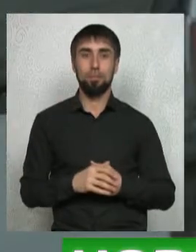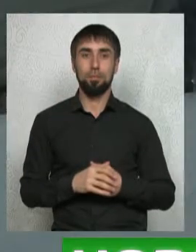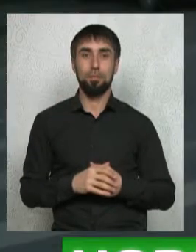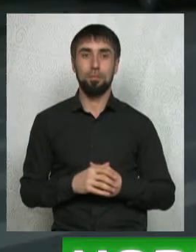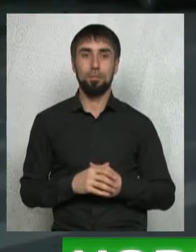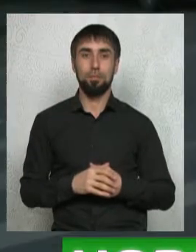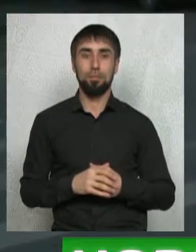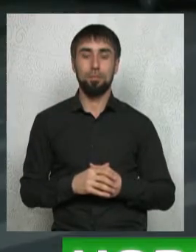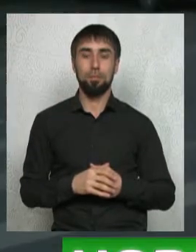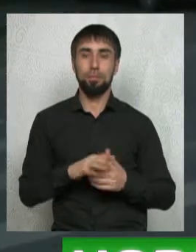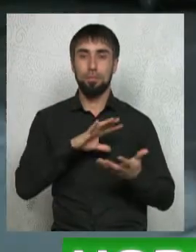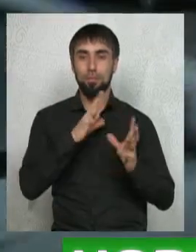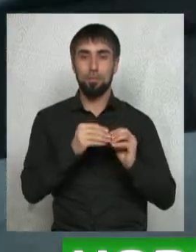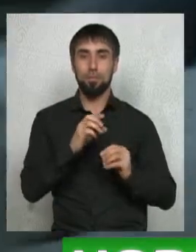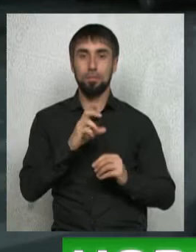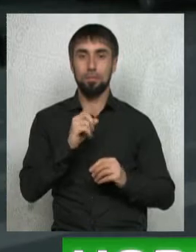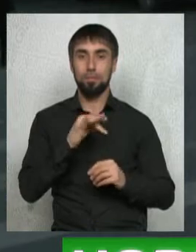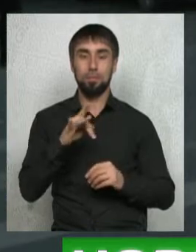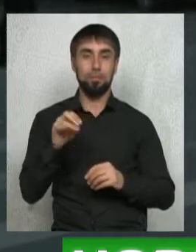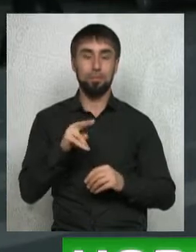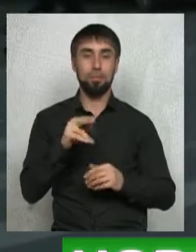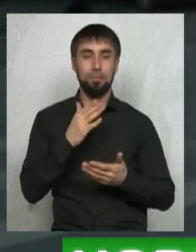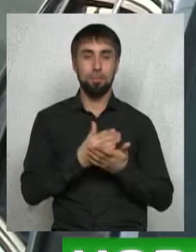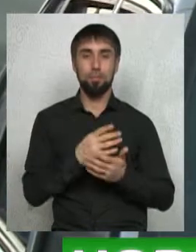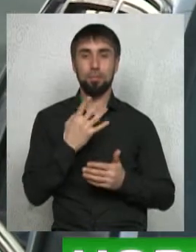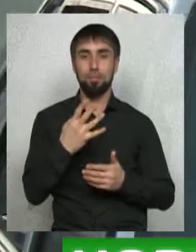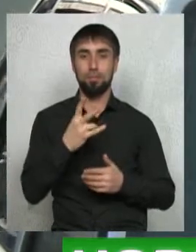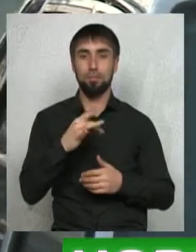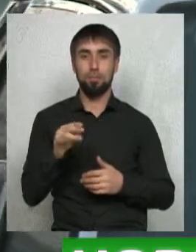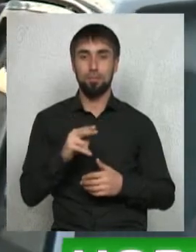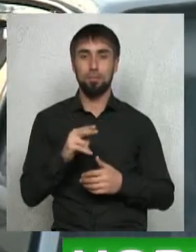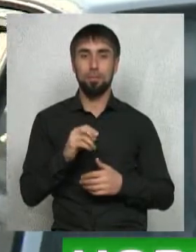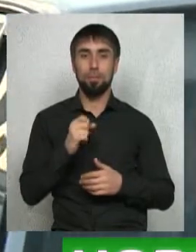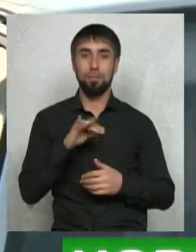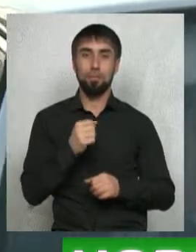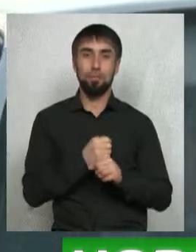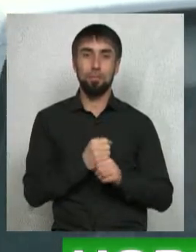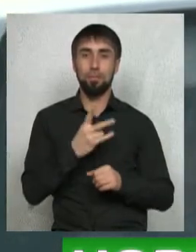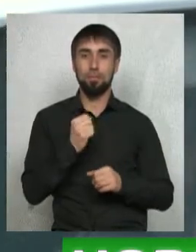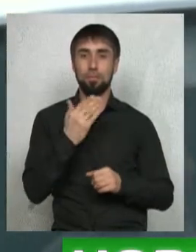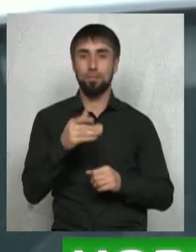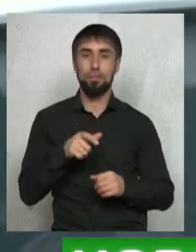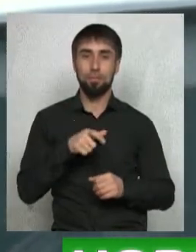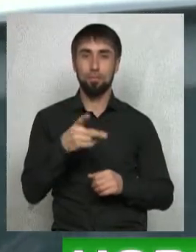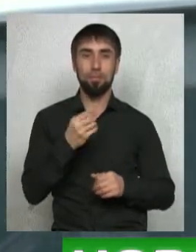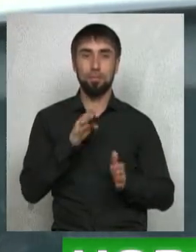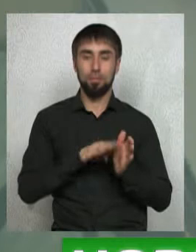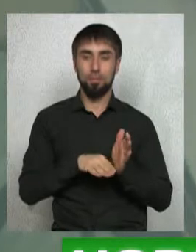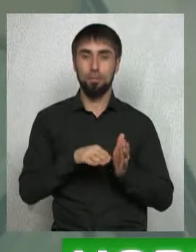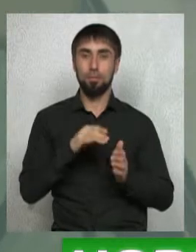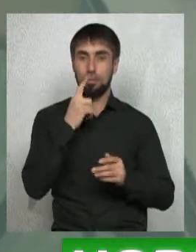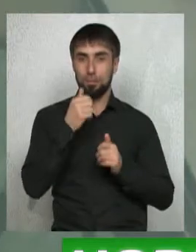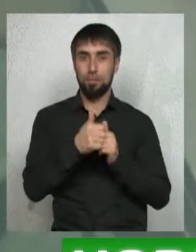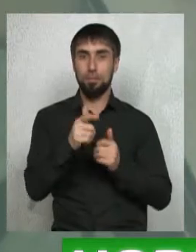знаете? Всего в Барсуках во время рейда задействовано 4 наряда. Акцент делается именно на эту дорогу неспроста. Совсем